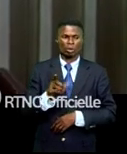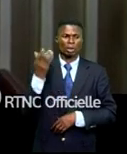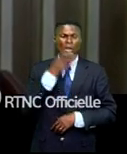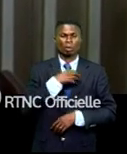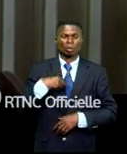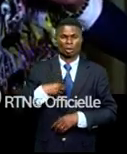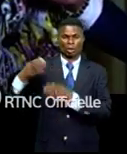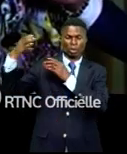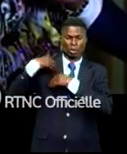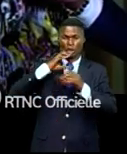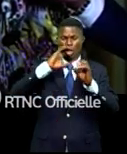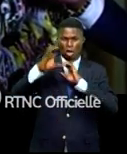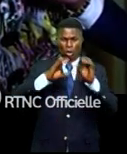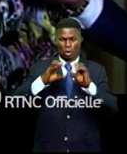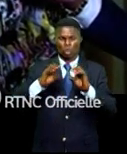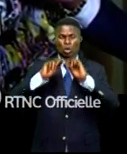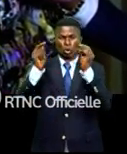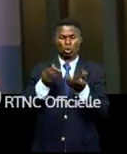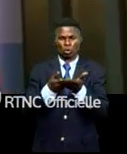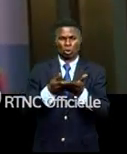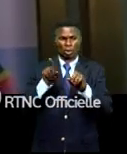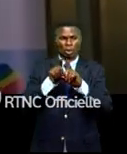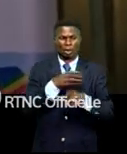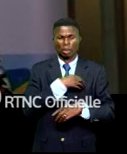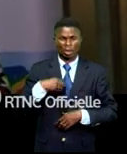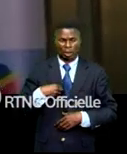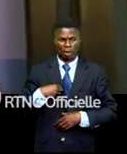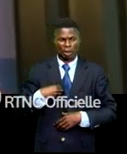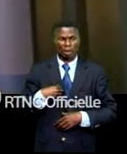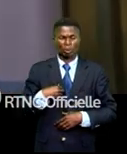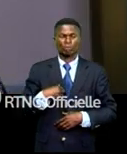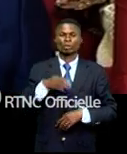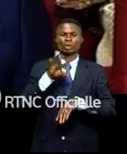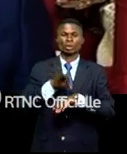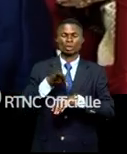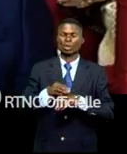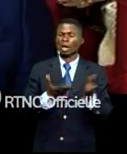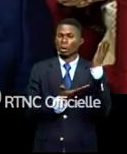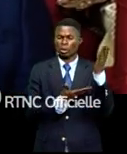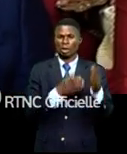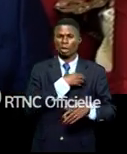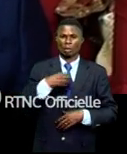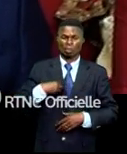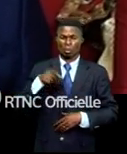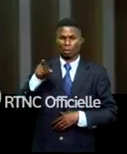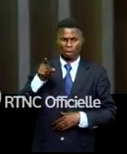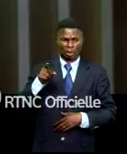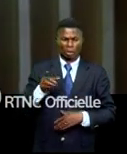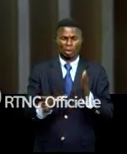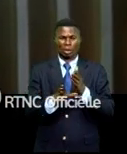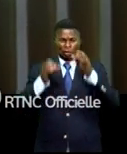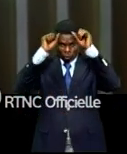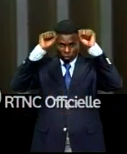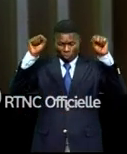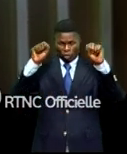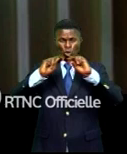Temouni, chargée de la communication de l'ASF, et Mesdames Yolande et Nadine. Une occasion propice pour Madame Liliane Temouni, vice-présidente